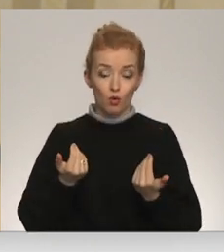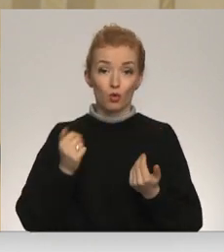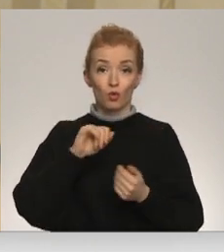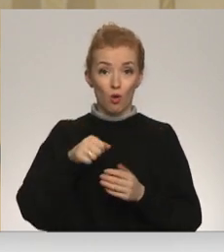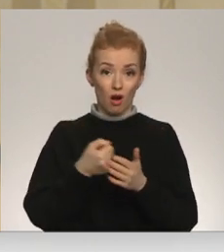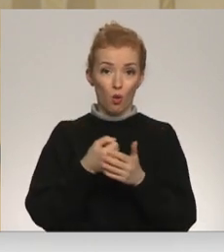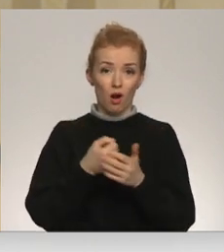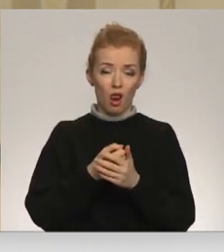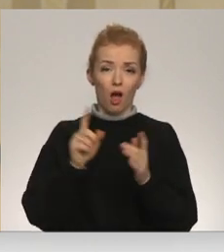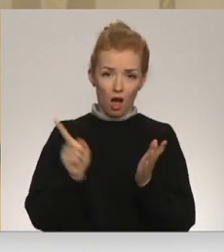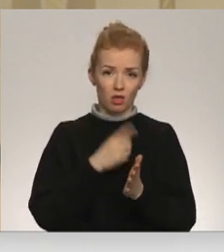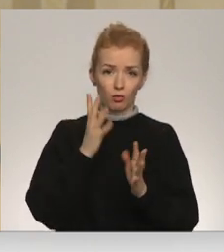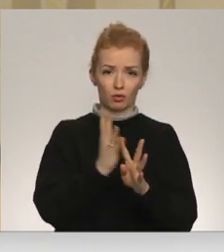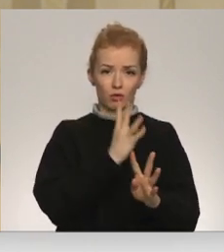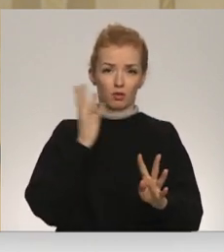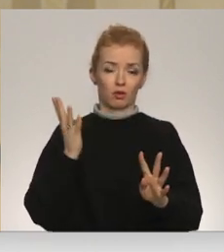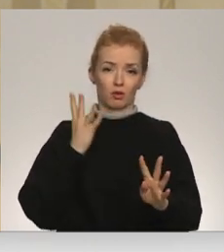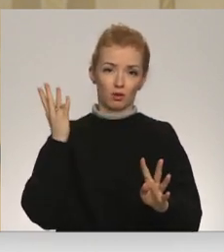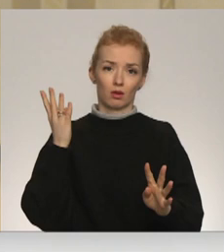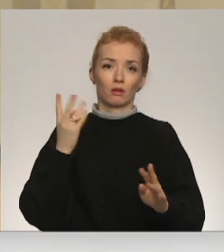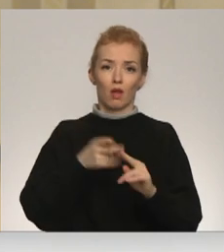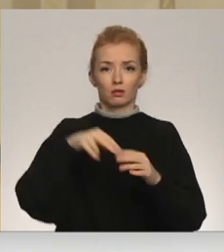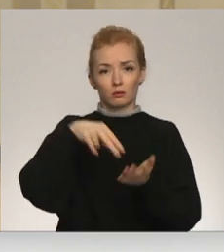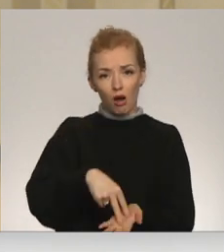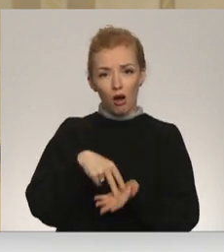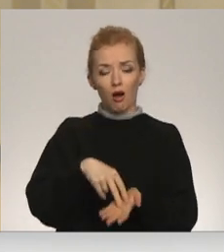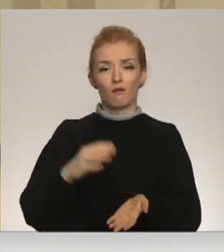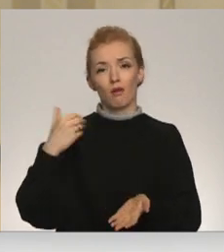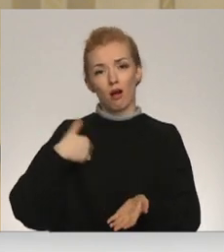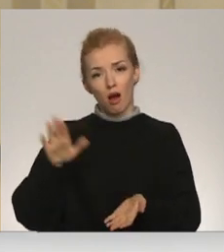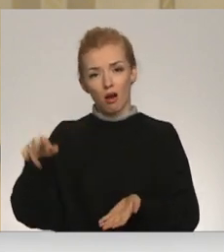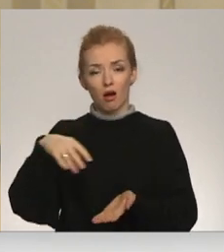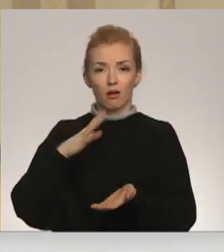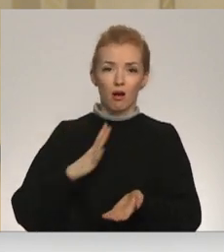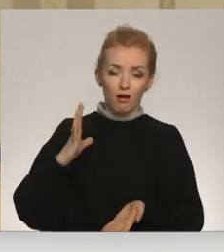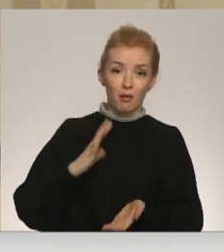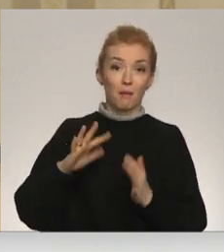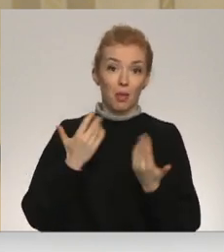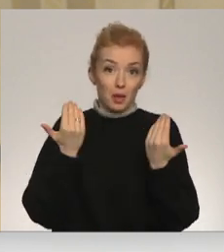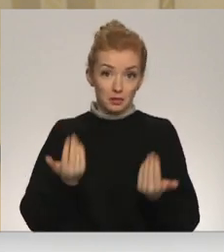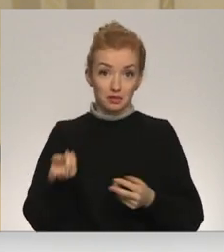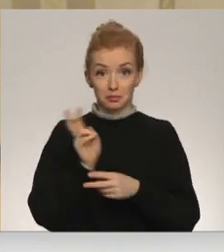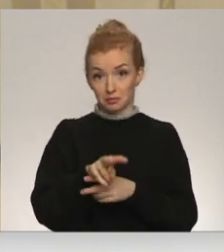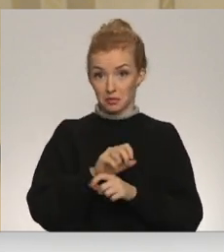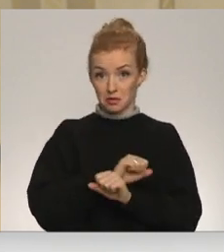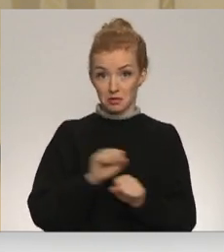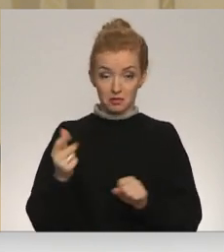jau savāksies tā rinds garāks, un tad atkal būs ārā jāstāv un jāgaida, bet es atnāku, izdaru